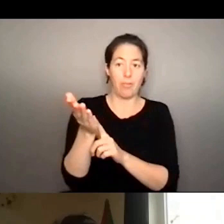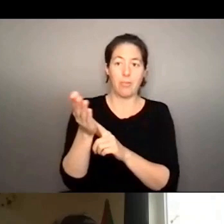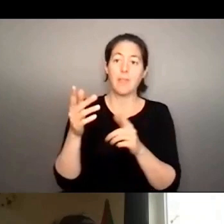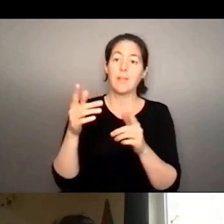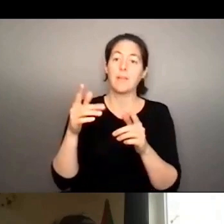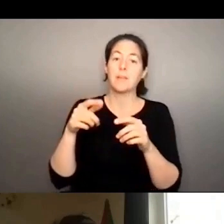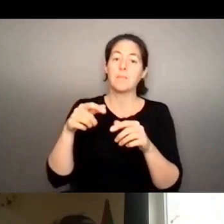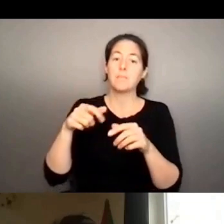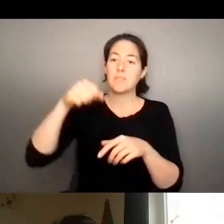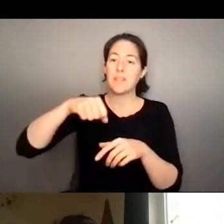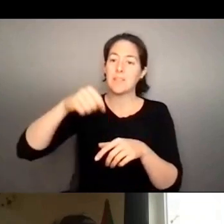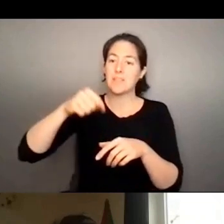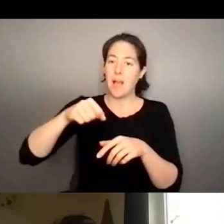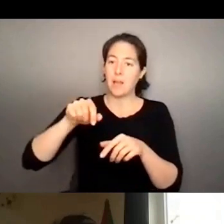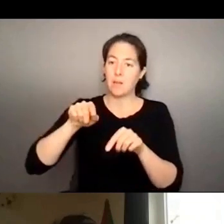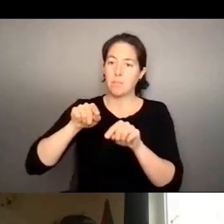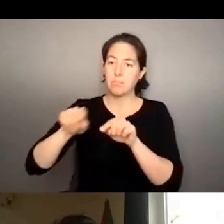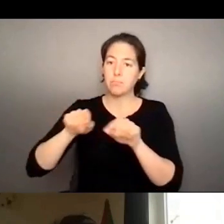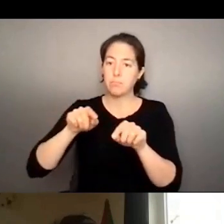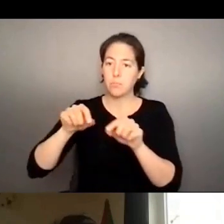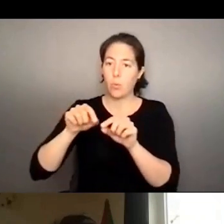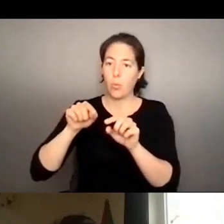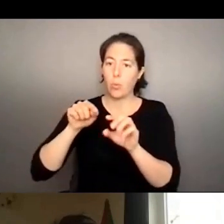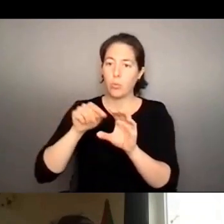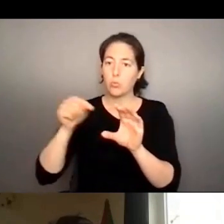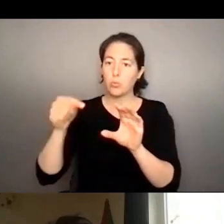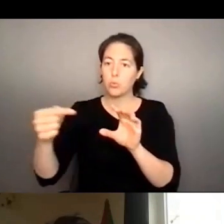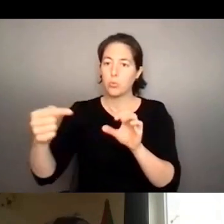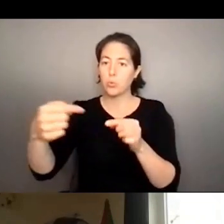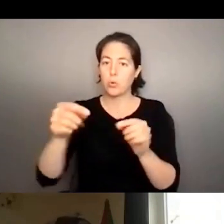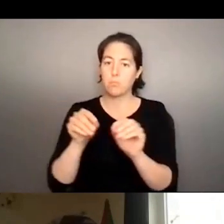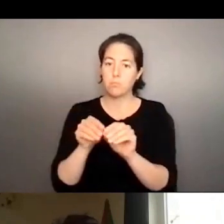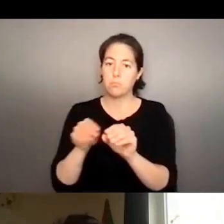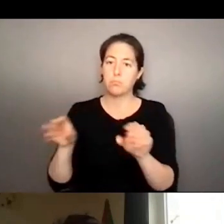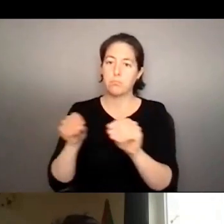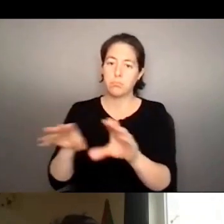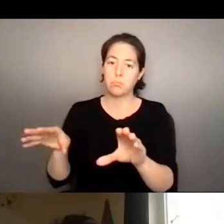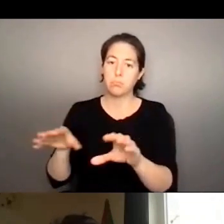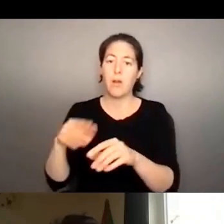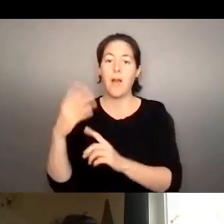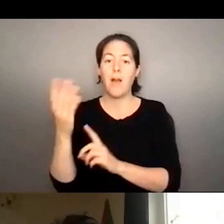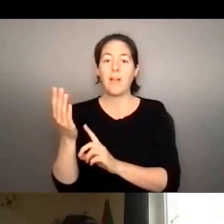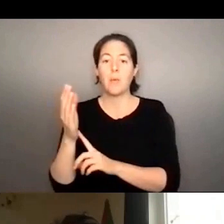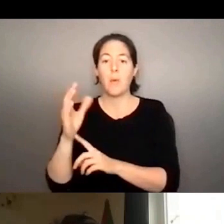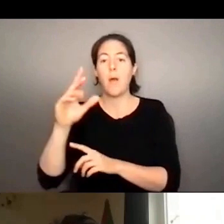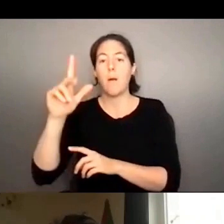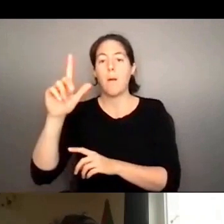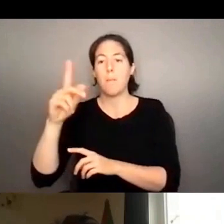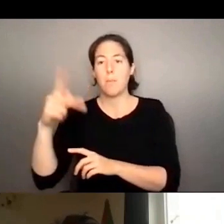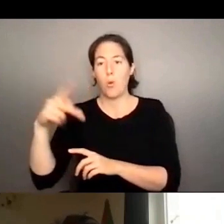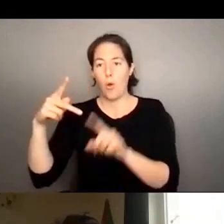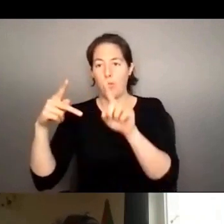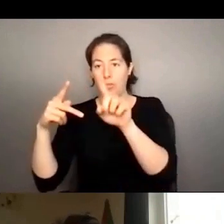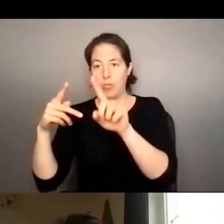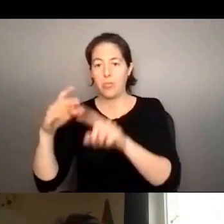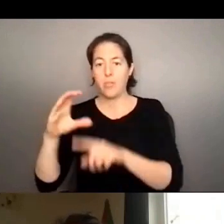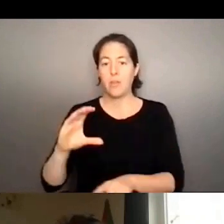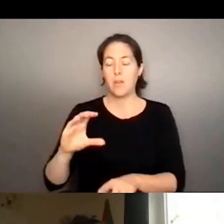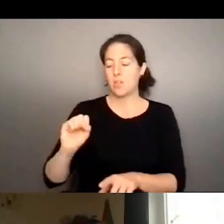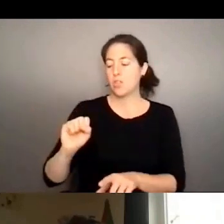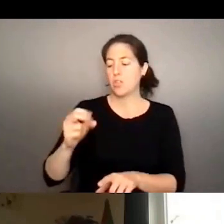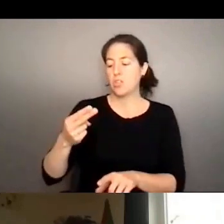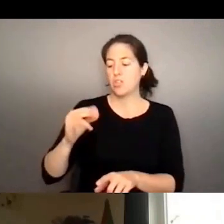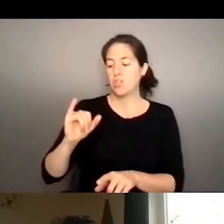été ouvert, puis les champignons sortent, où en bas, on voit à droite, ce sont des pleurotes, en bas, ce sont des shiitakes qui sortent directement des